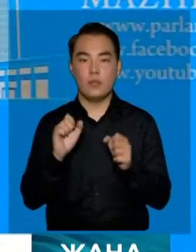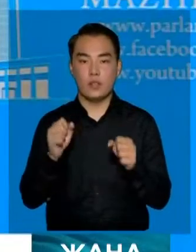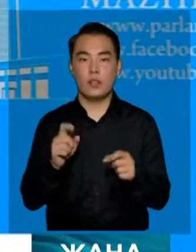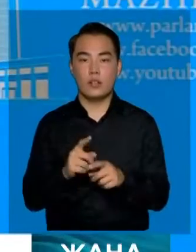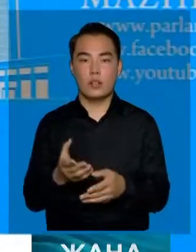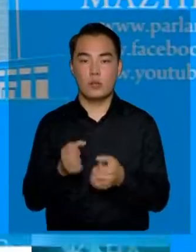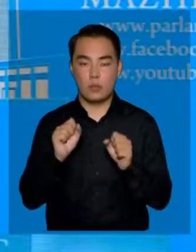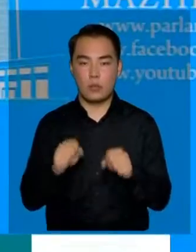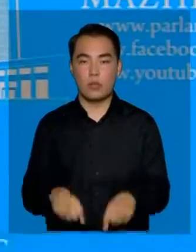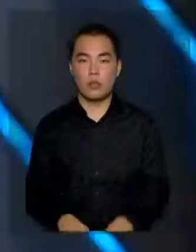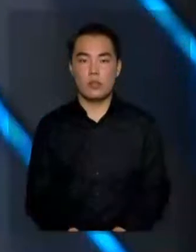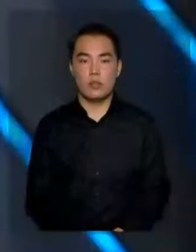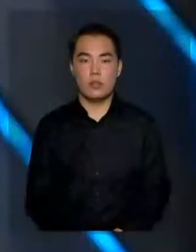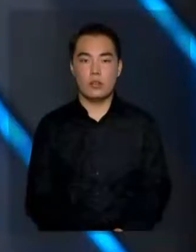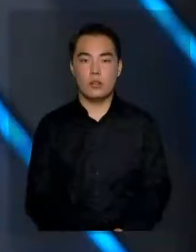түсіп тұрады.